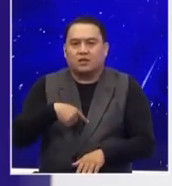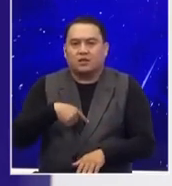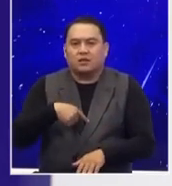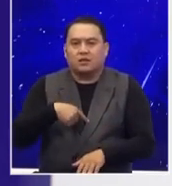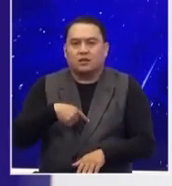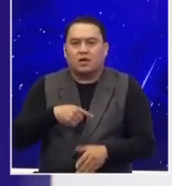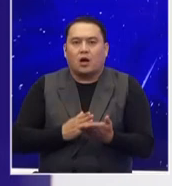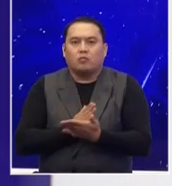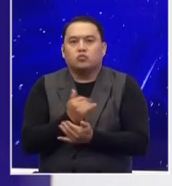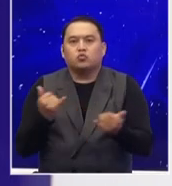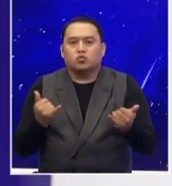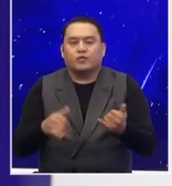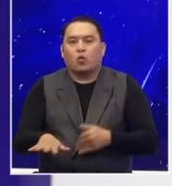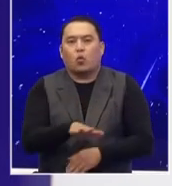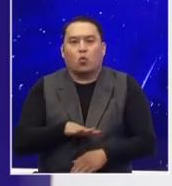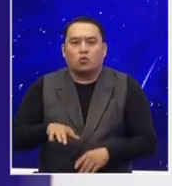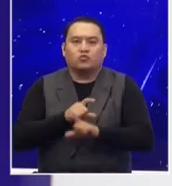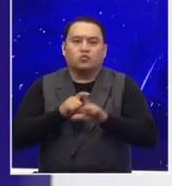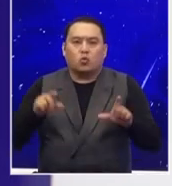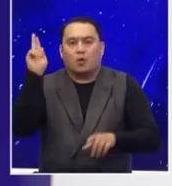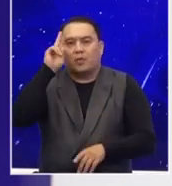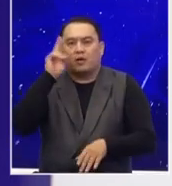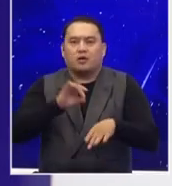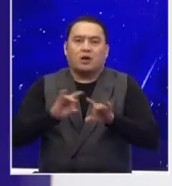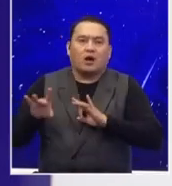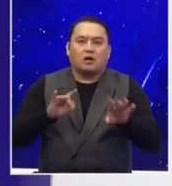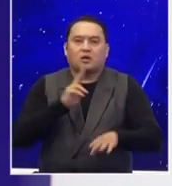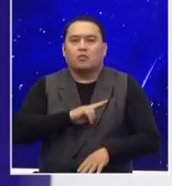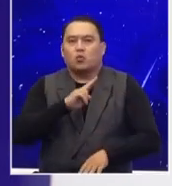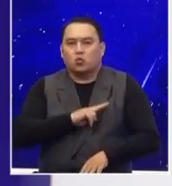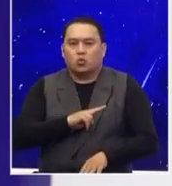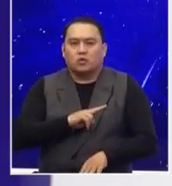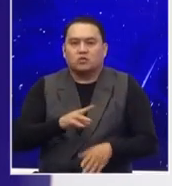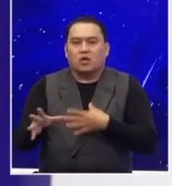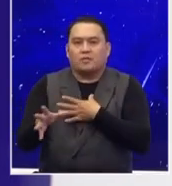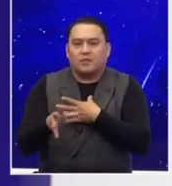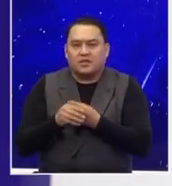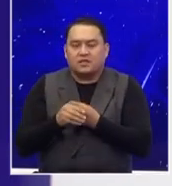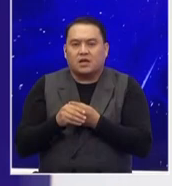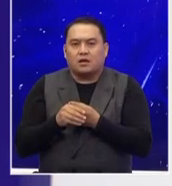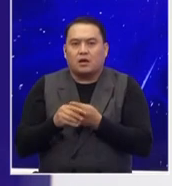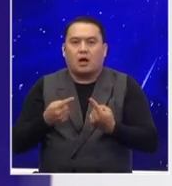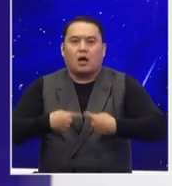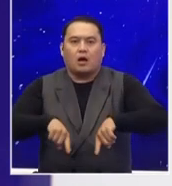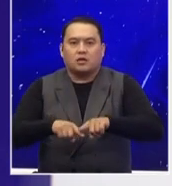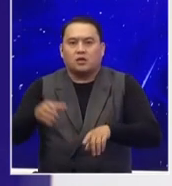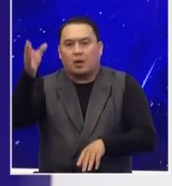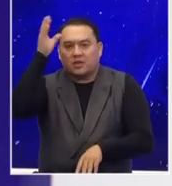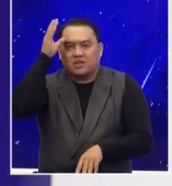на своем обслуживаемом участке, в своих школах проводит такую разъяснительно-правовую работу совместно с отделами